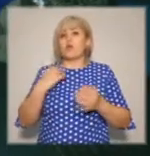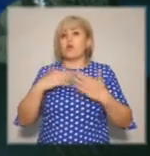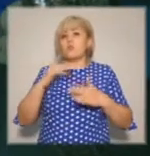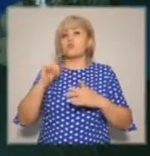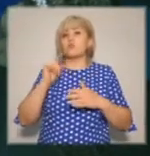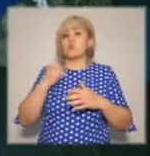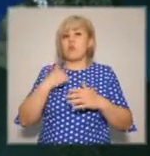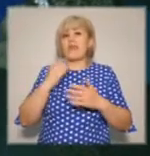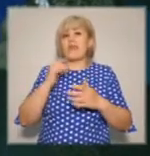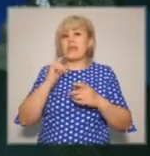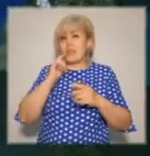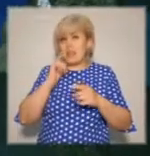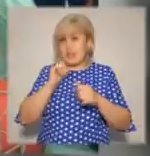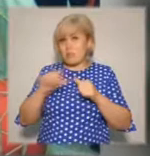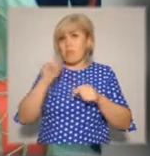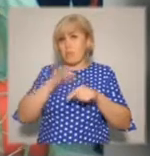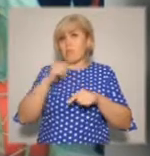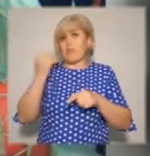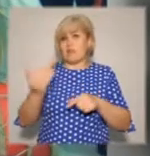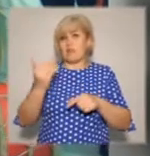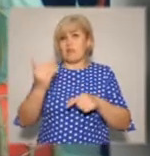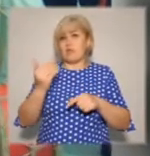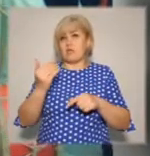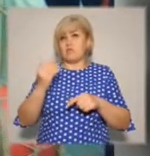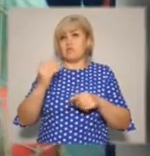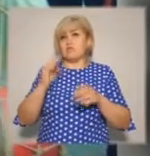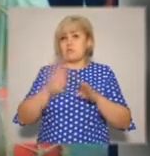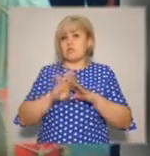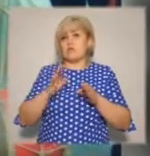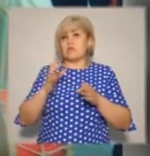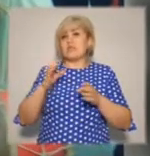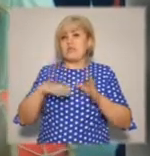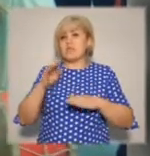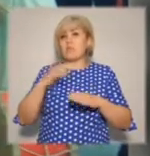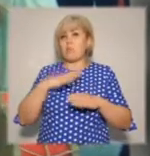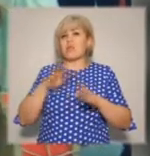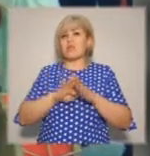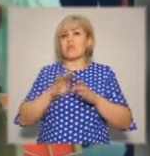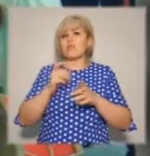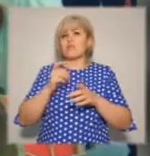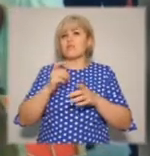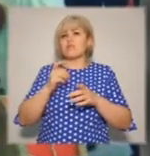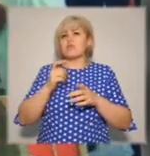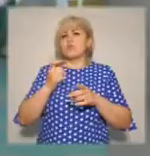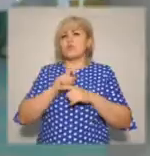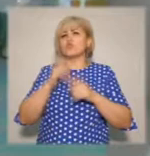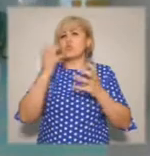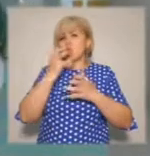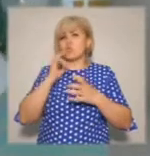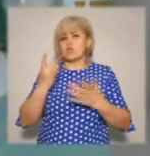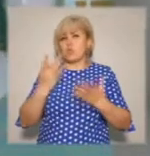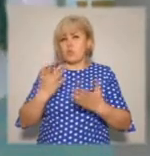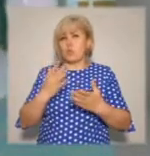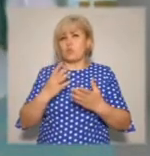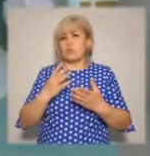таким целеустремленным, очень серьезным ребенком росла. В принципе, мало, ну, может быть, мало улыбалась, мало была ребенком. И мне